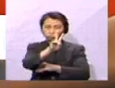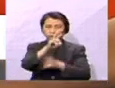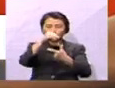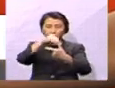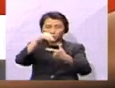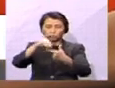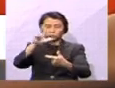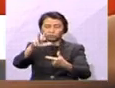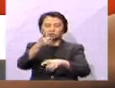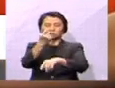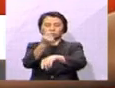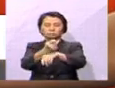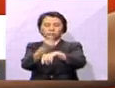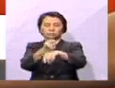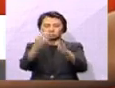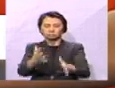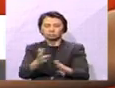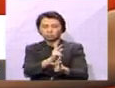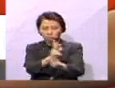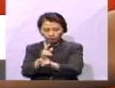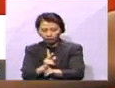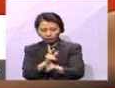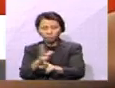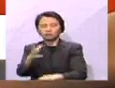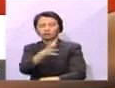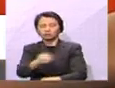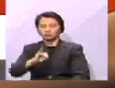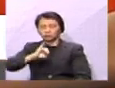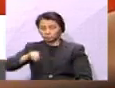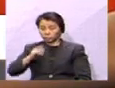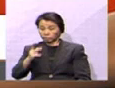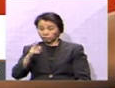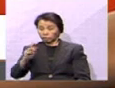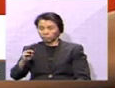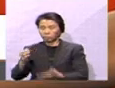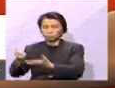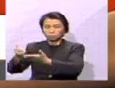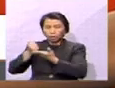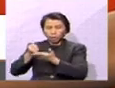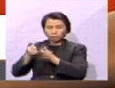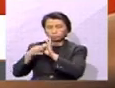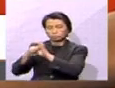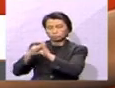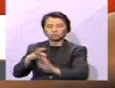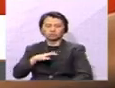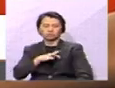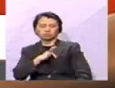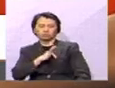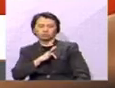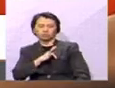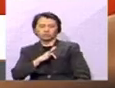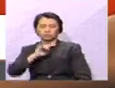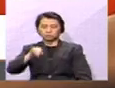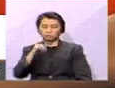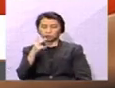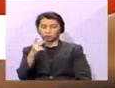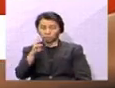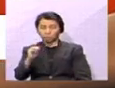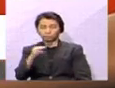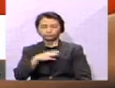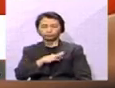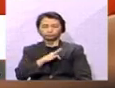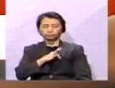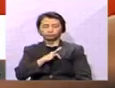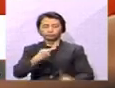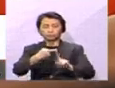pegawai petugas untuk bertugas dan Selain itu JKM juga dibantu dengan kerjasama sukarelawan suukarelawan JKM sukarelawan